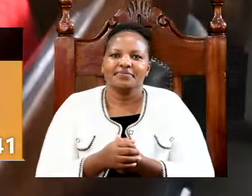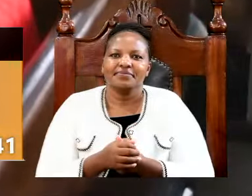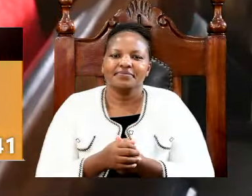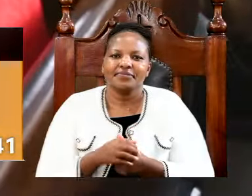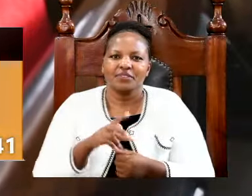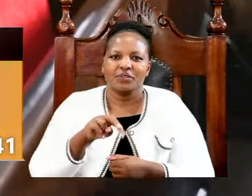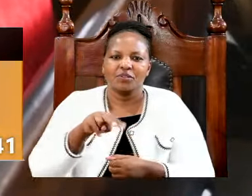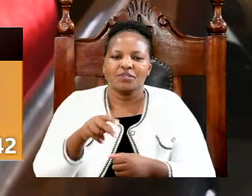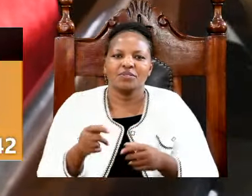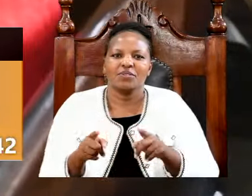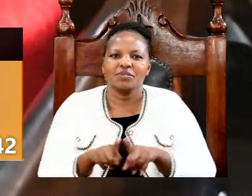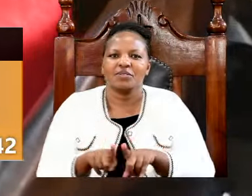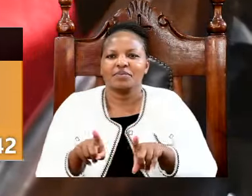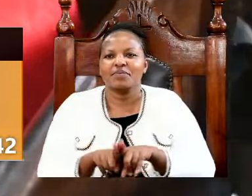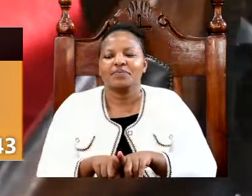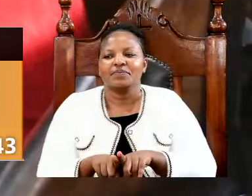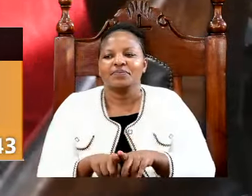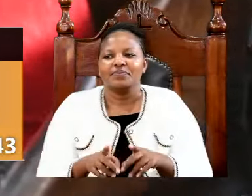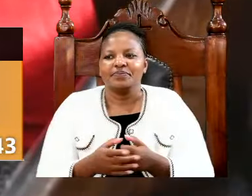Ya hapo hapo tu.